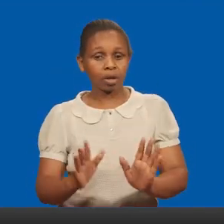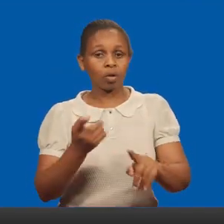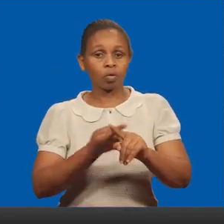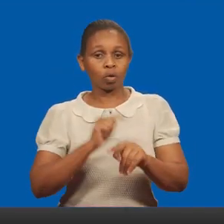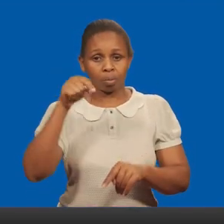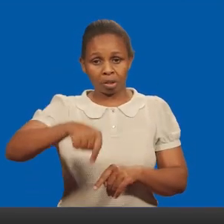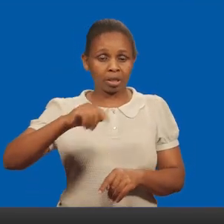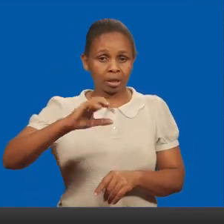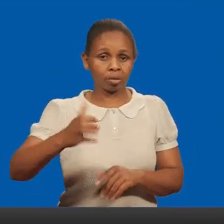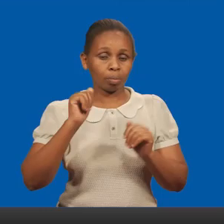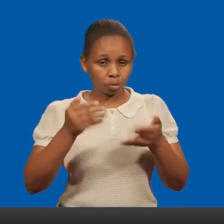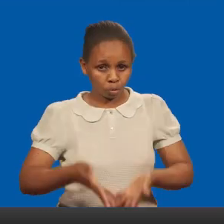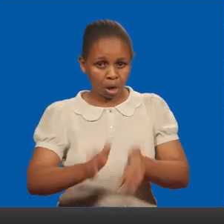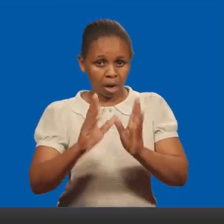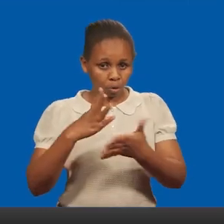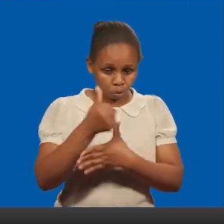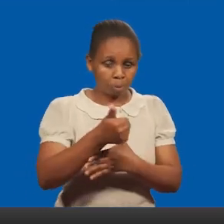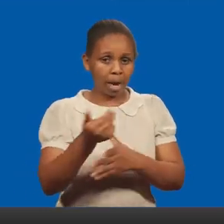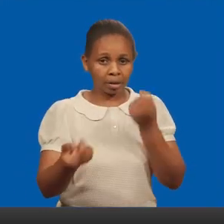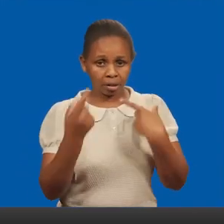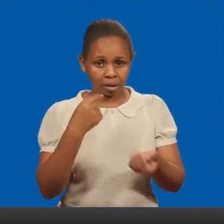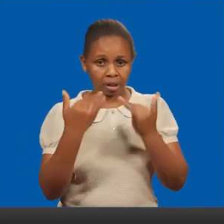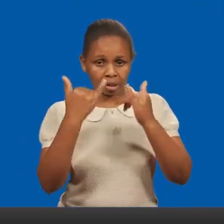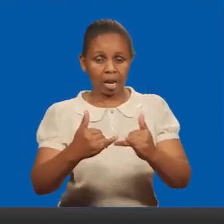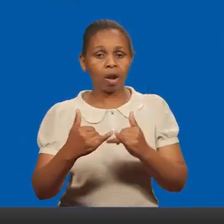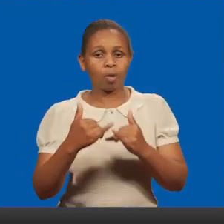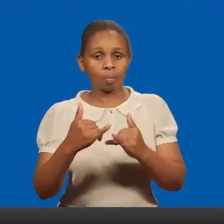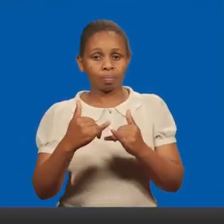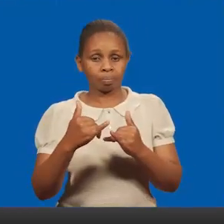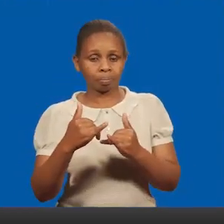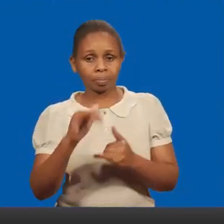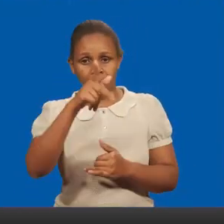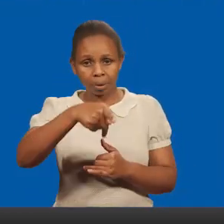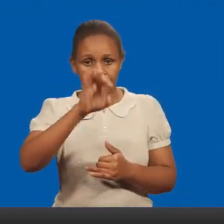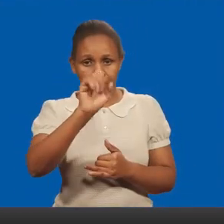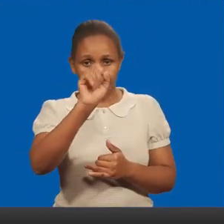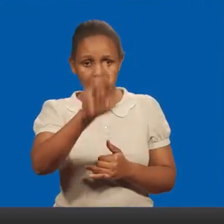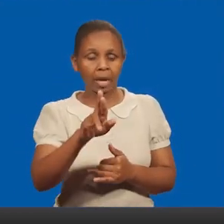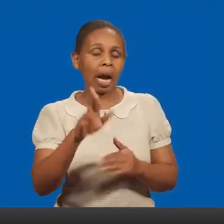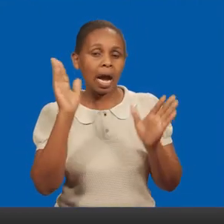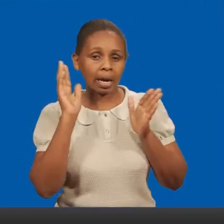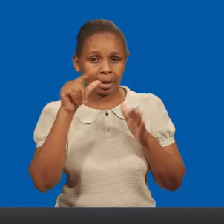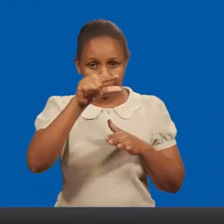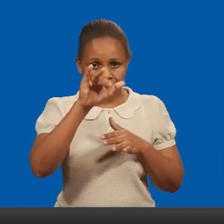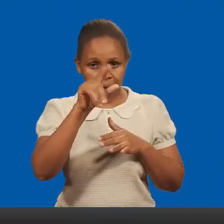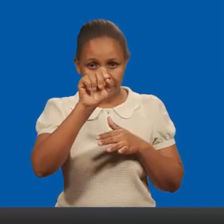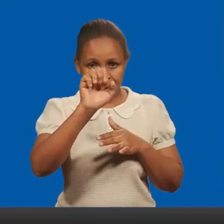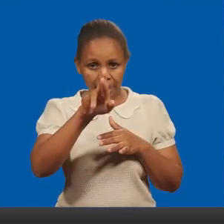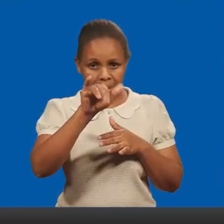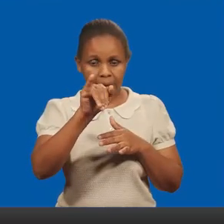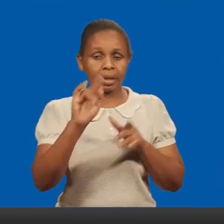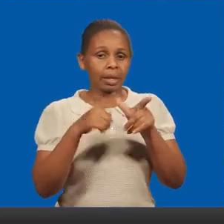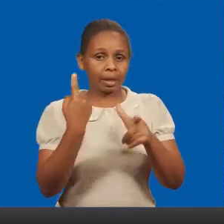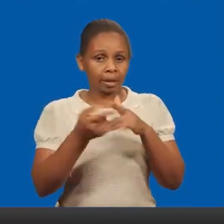County, so that he can be able to buy tea. Wakiongozwa na mbunge wa Kirinyaga ya Kati Gashogi Gitari, viongozi